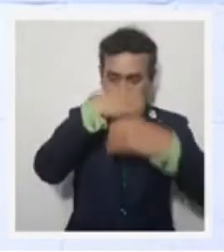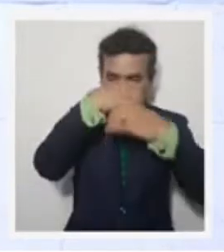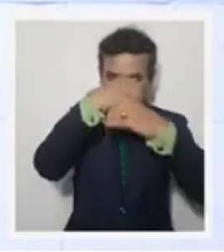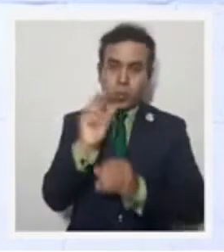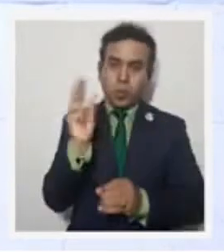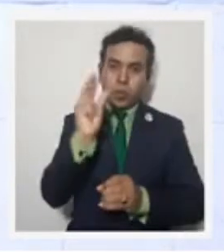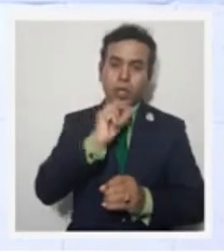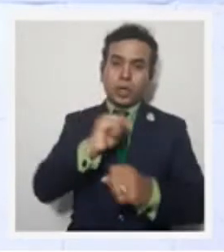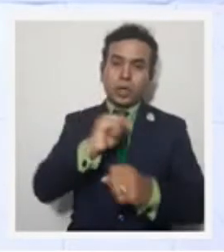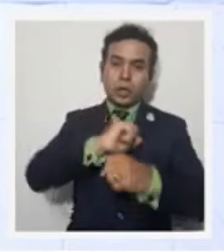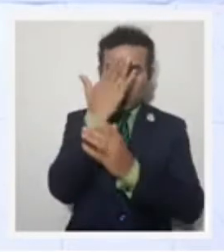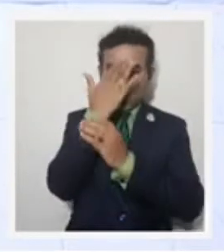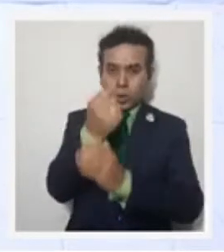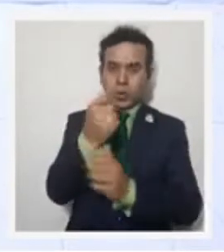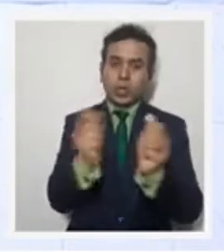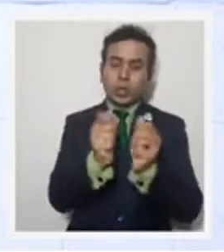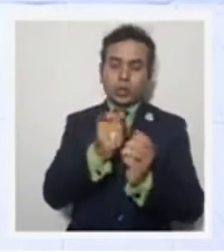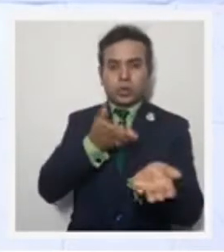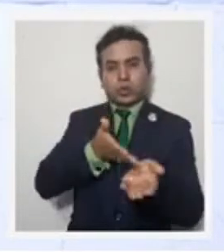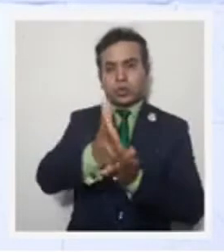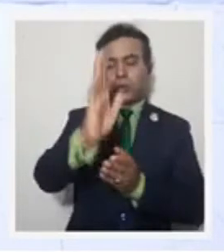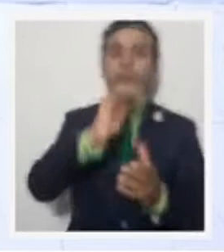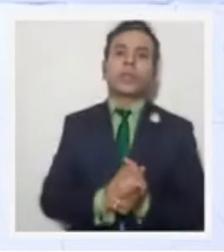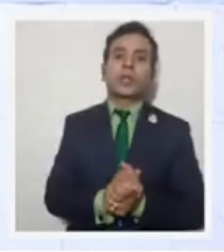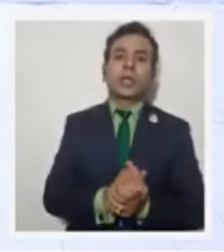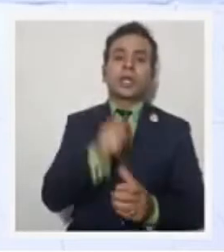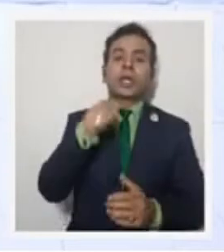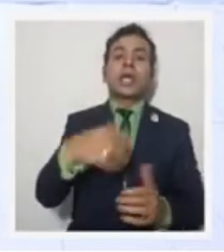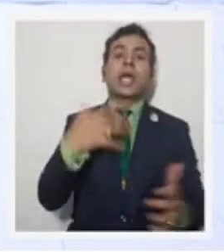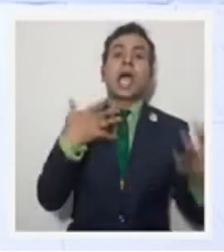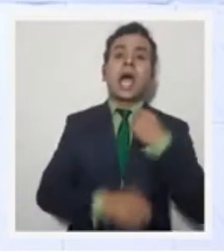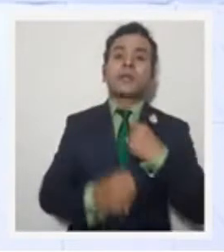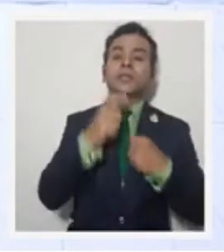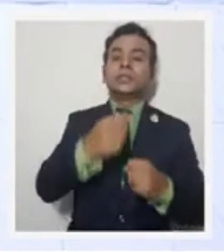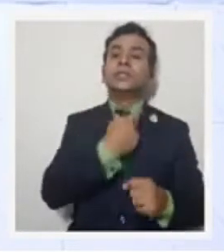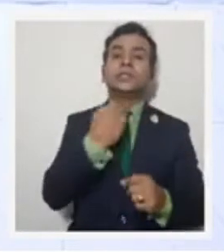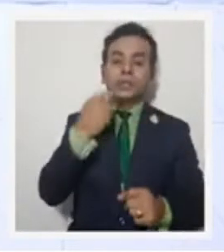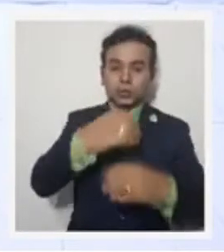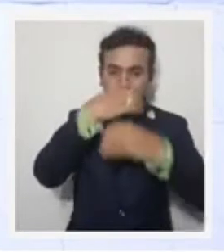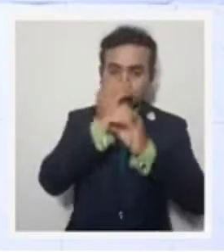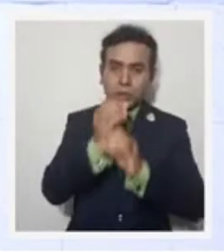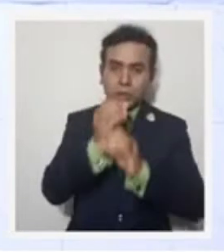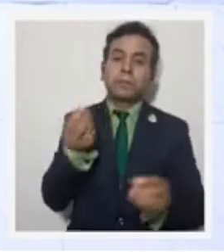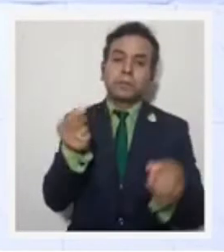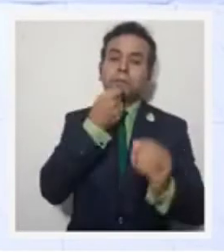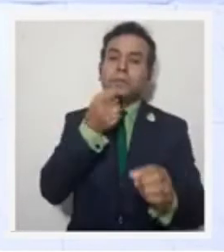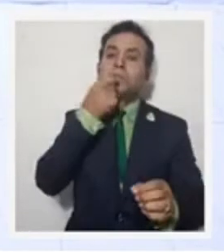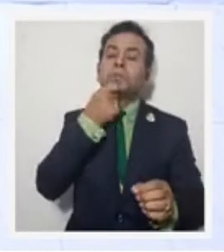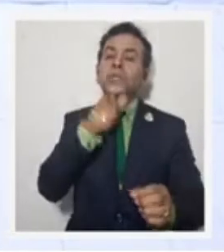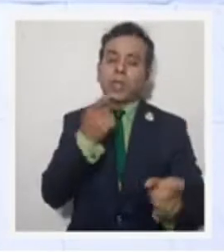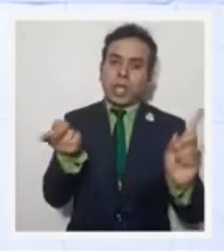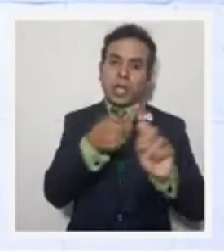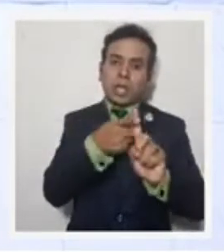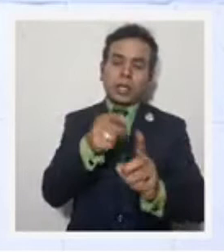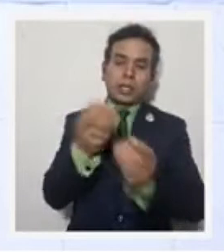তারা স্বতন্ত্রভাবেই পরীক্ষা করছেন পিসিআর ল্যাবের মাধ্যমে তারা কোভিড-19 শনাক্তের জন্য পরীক্ষা করছেন